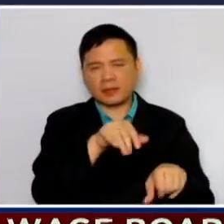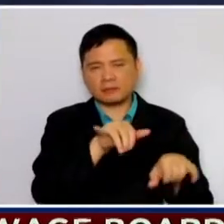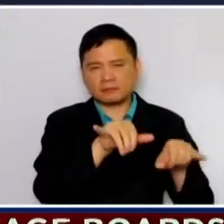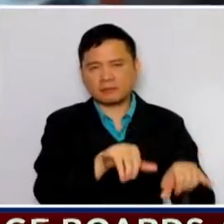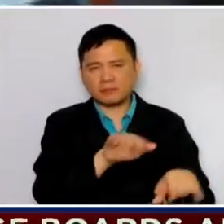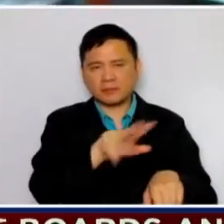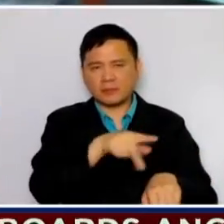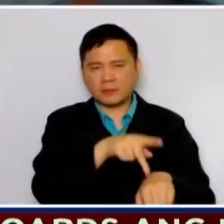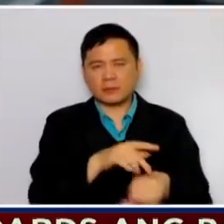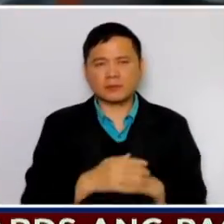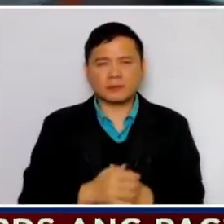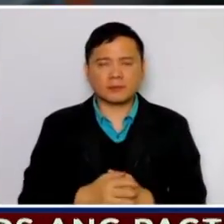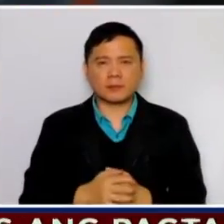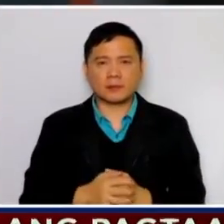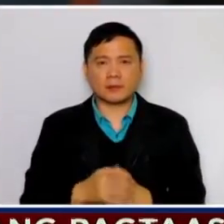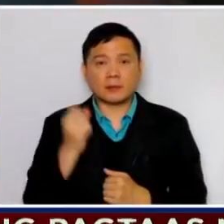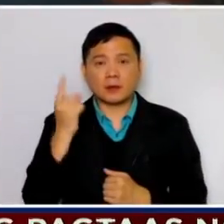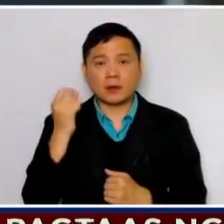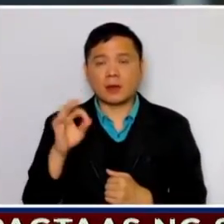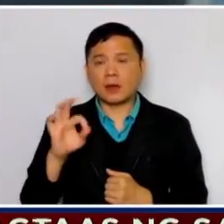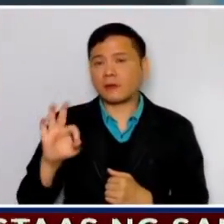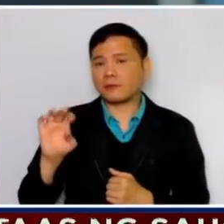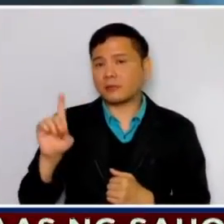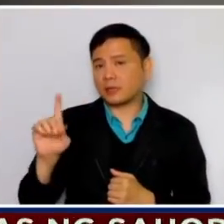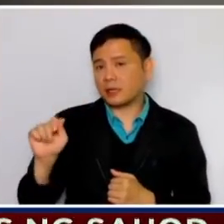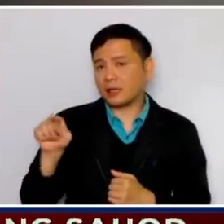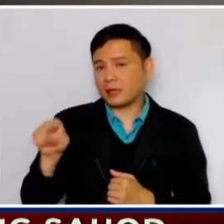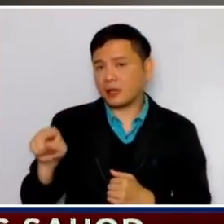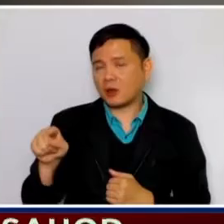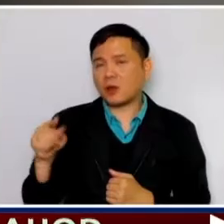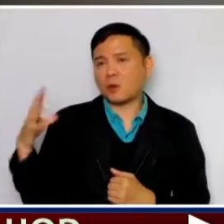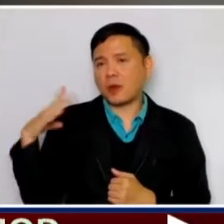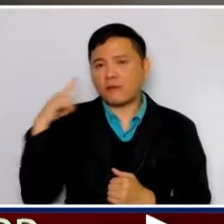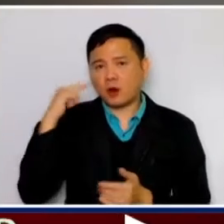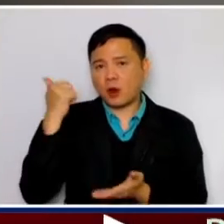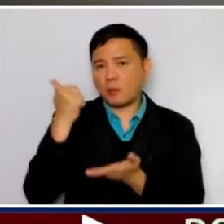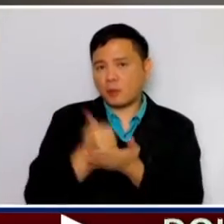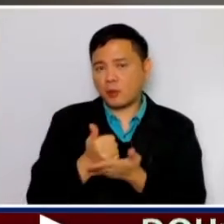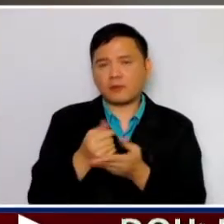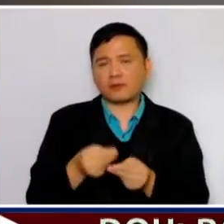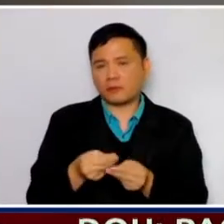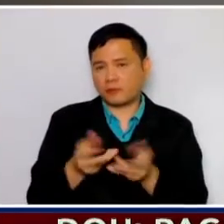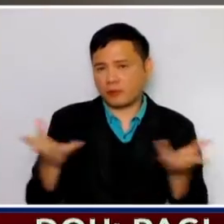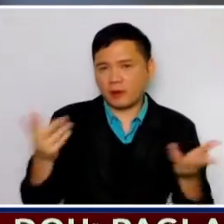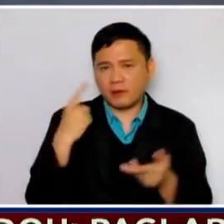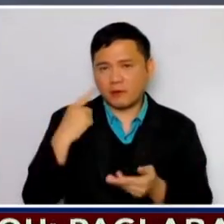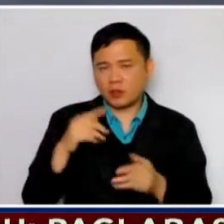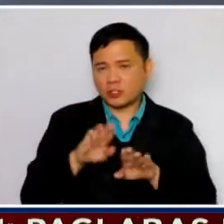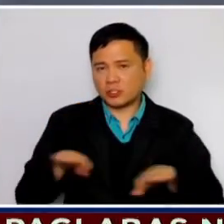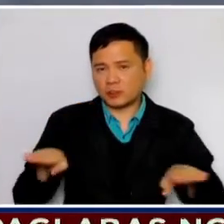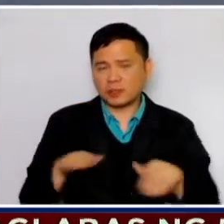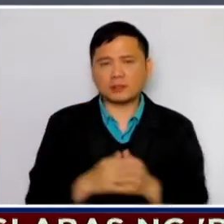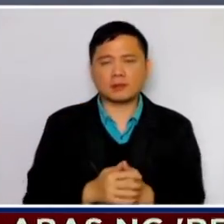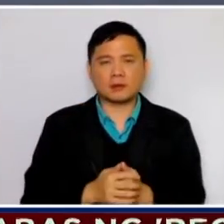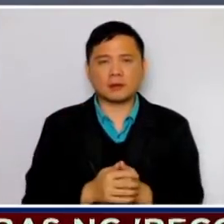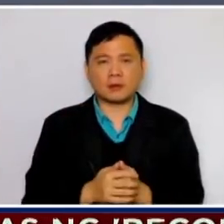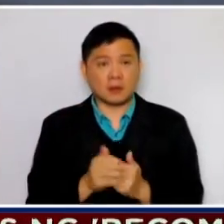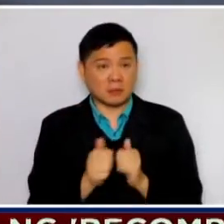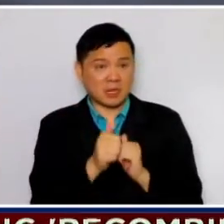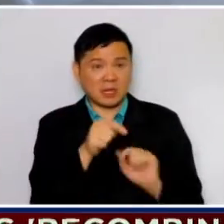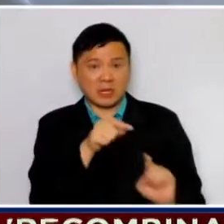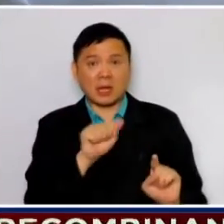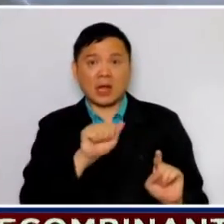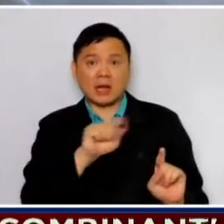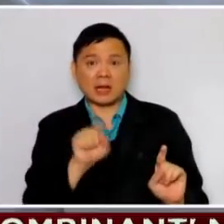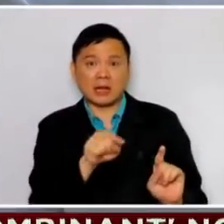Pero inaantay pa ang approval ng Philippine FDA kaugnay nito. Kasama ang AstraZeneca sa mga bakunang planong i-donate ng Pilipinas sa ilang